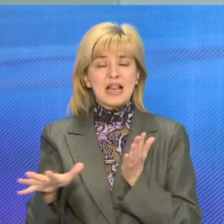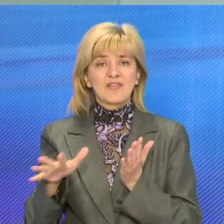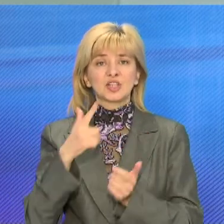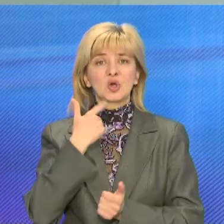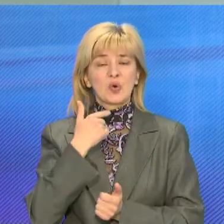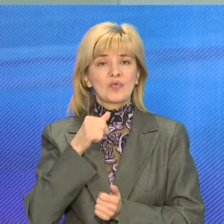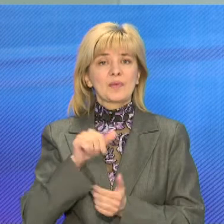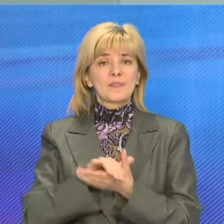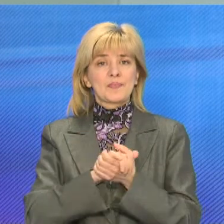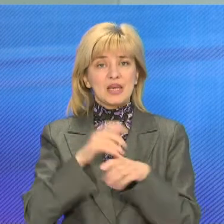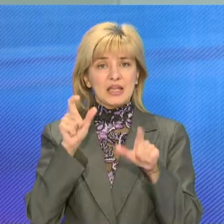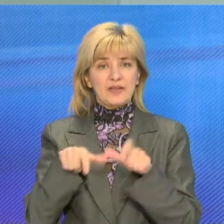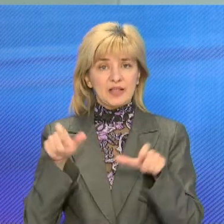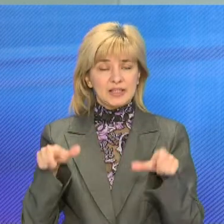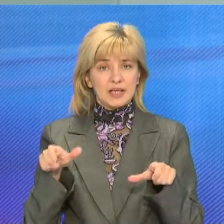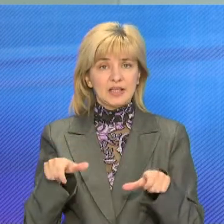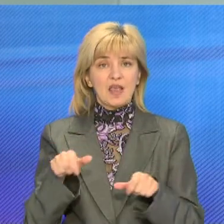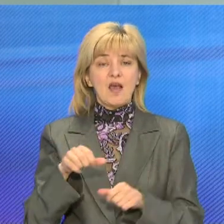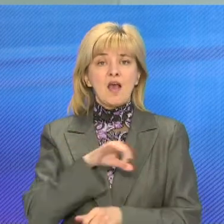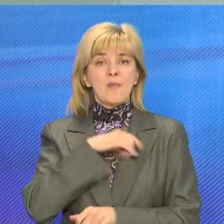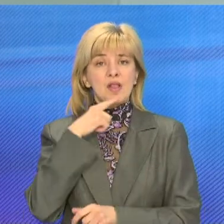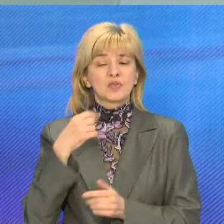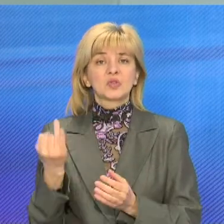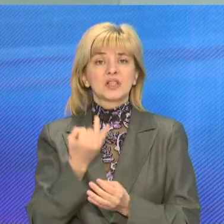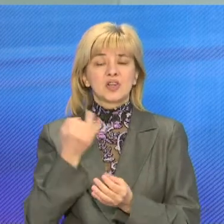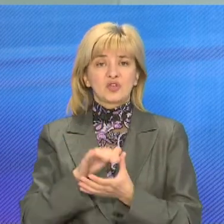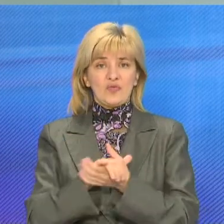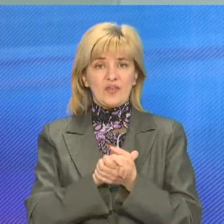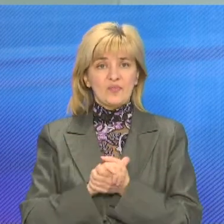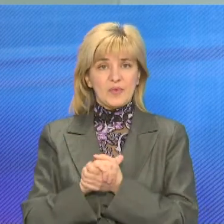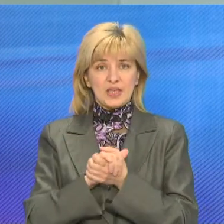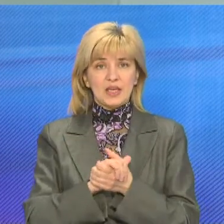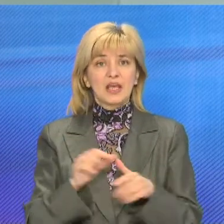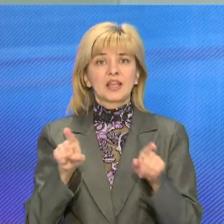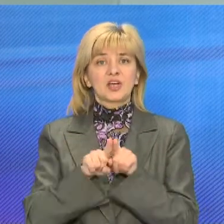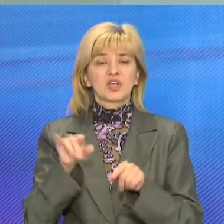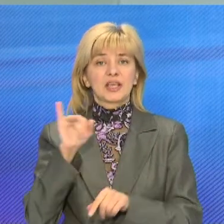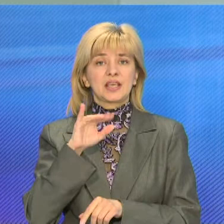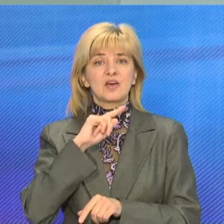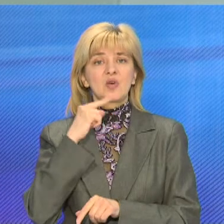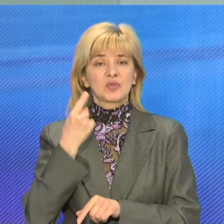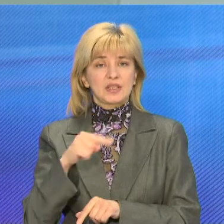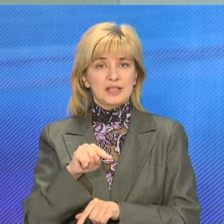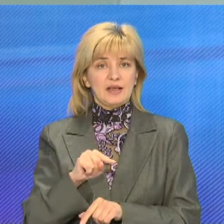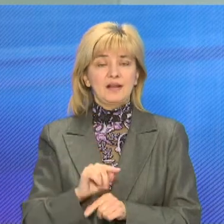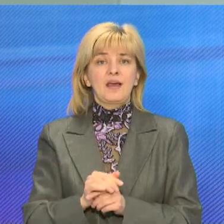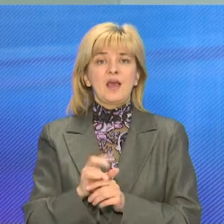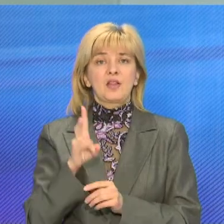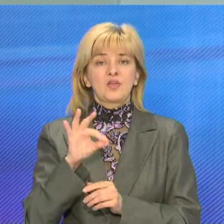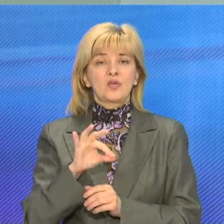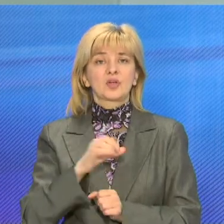прежде всего. Беларусь заинтересована в мире, как никто другой, так же, как и Российская Федерация. Но, к сожалению, коллективный Запад,